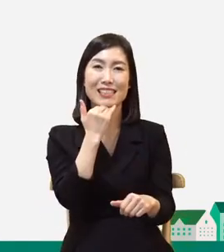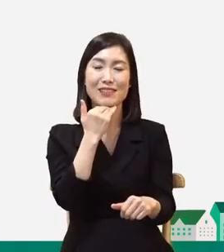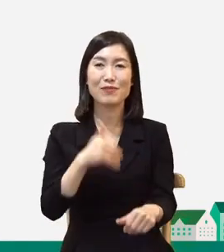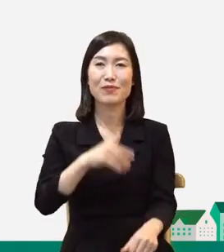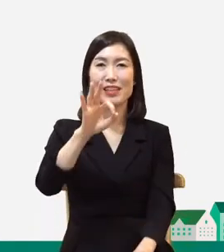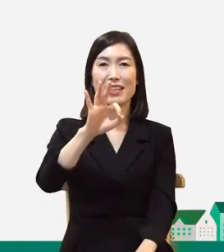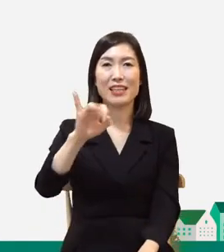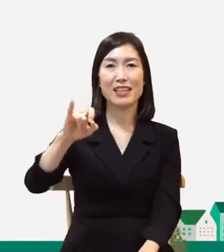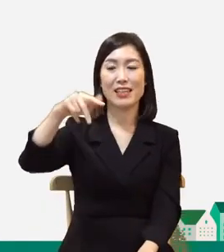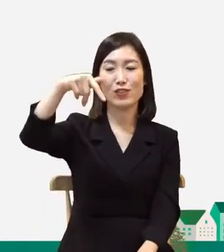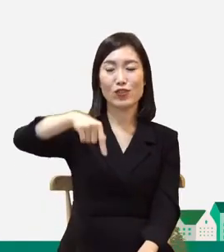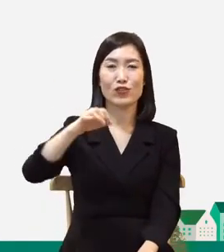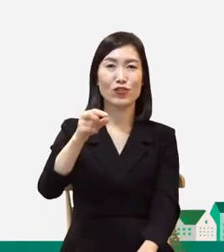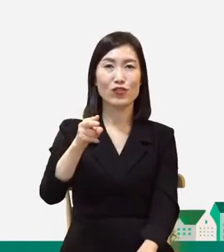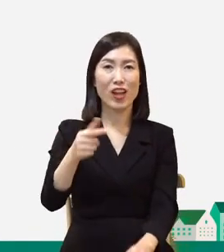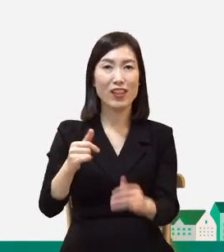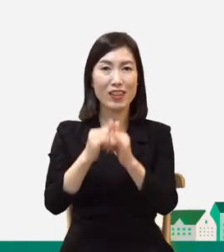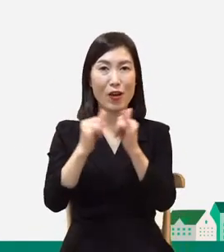유지원 선생님,